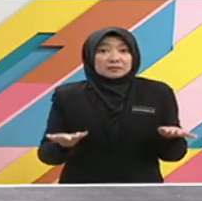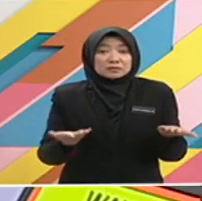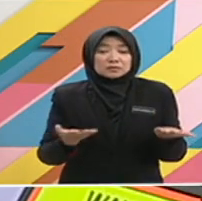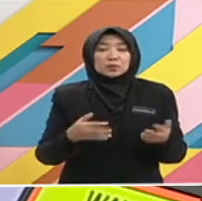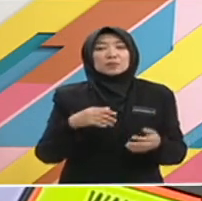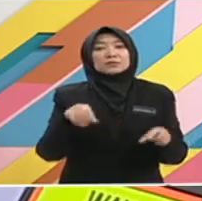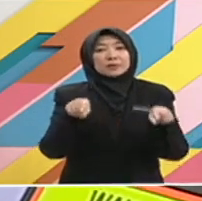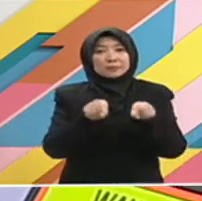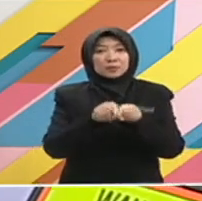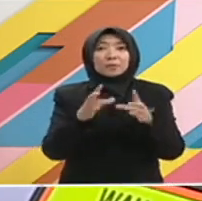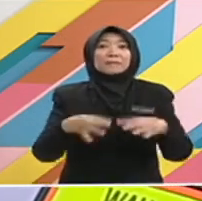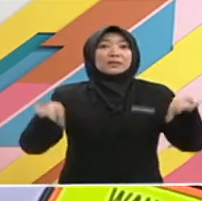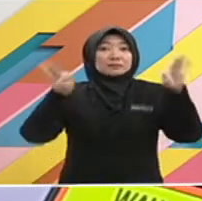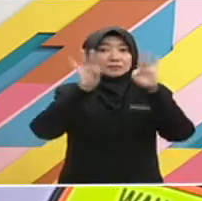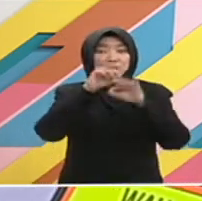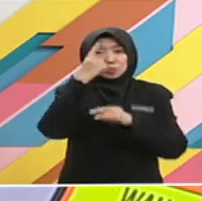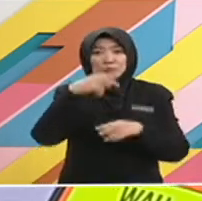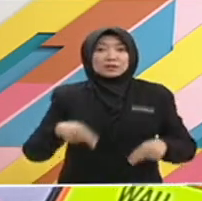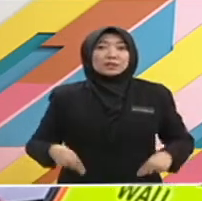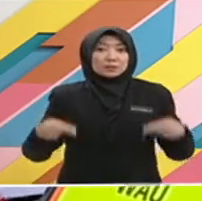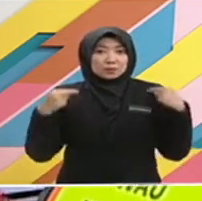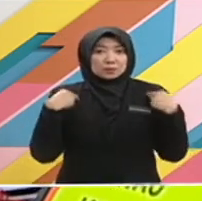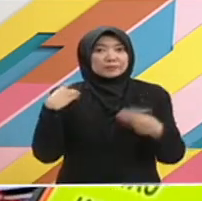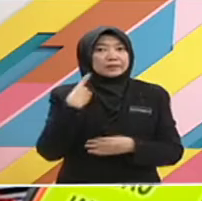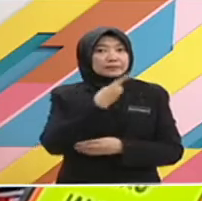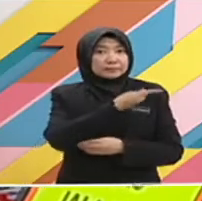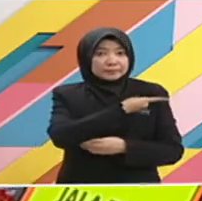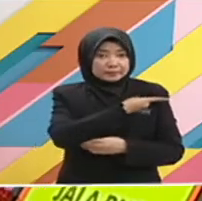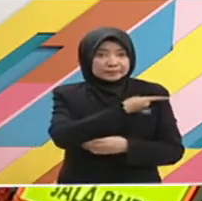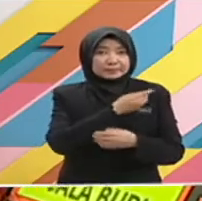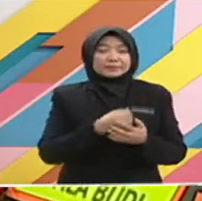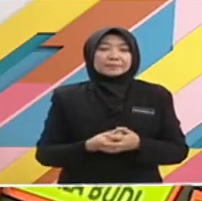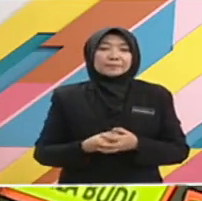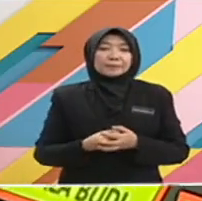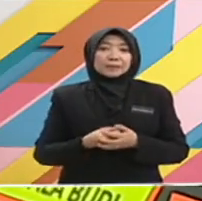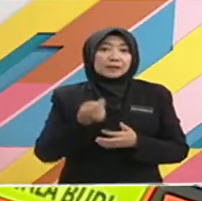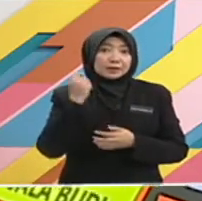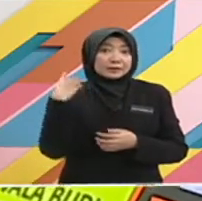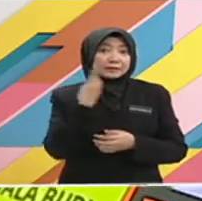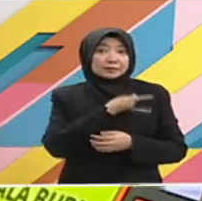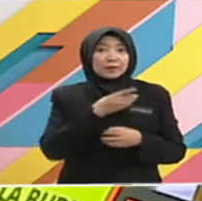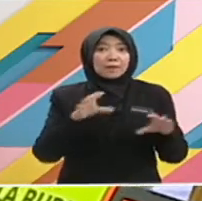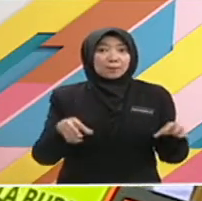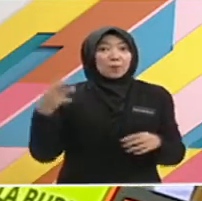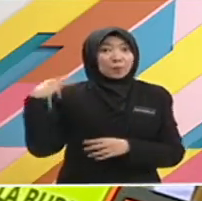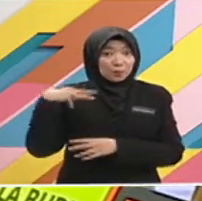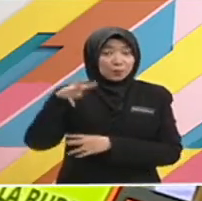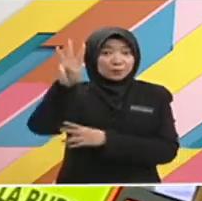kehidupan kita lah ya. Betul. Dan bila kita dah buat wow ini tadi, cuba Mira cadang, Nisa cadangkan pada